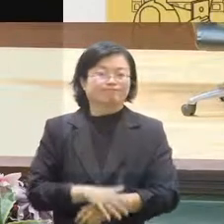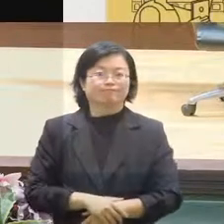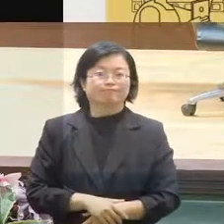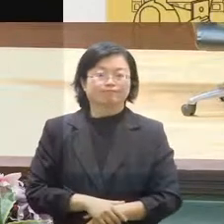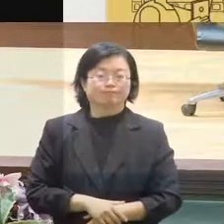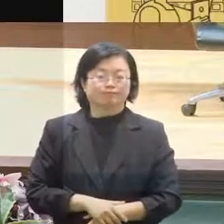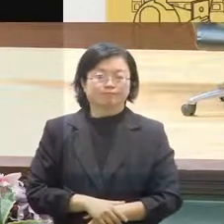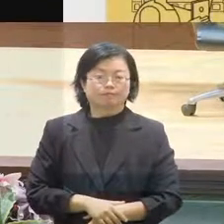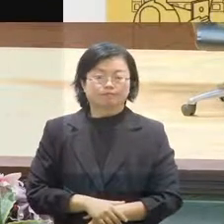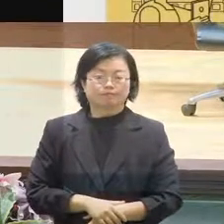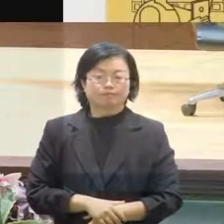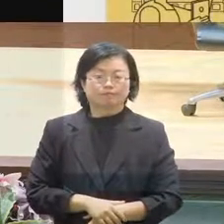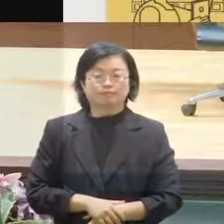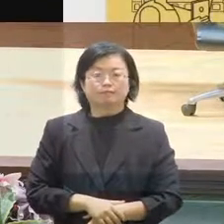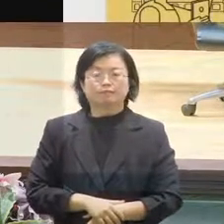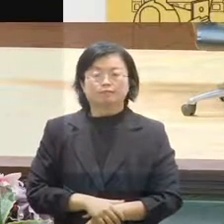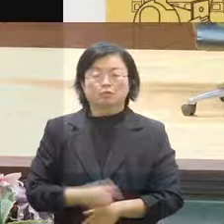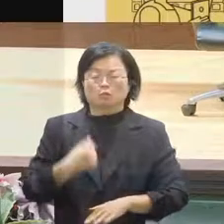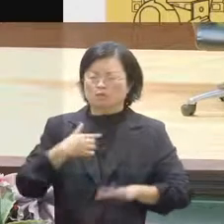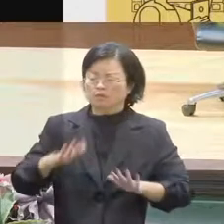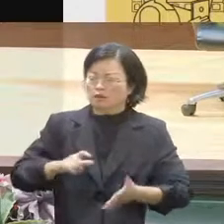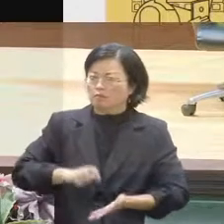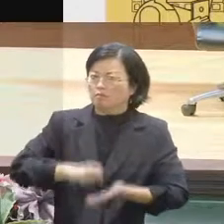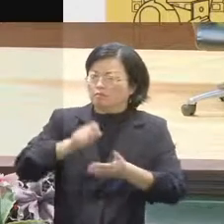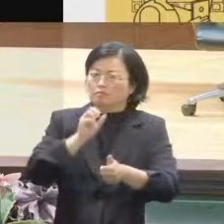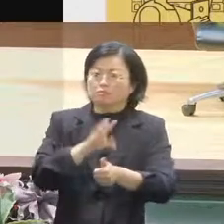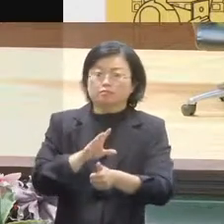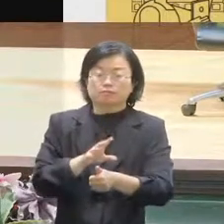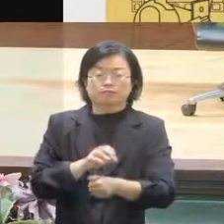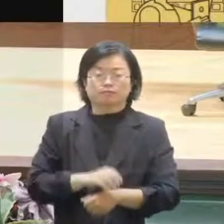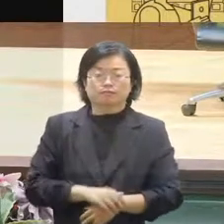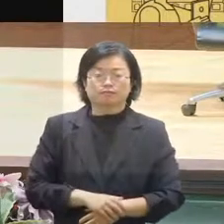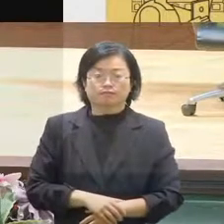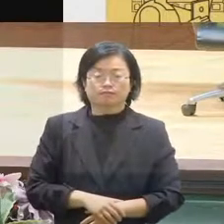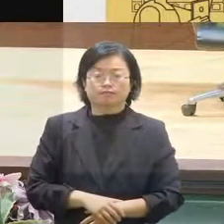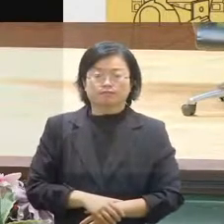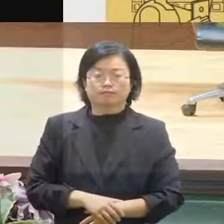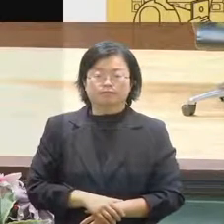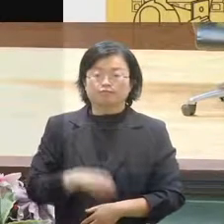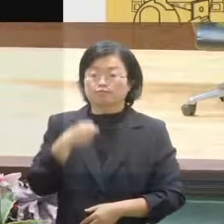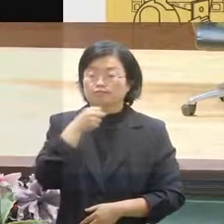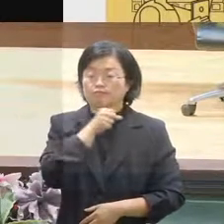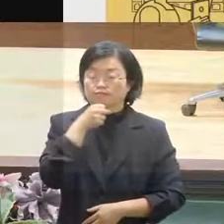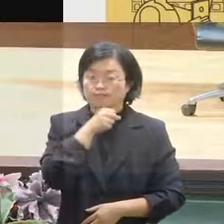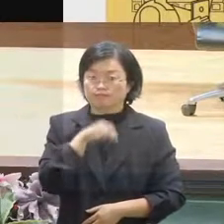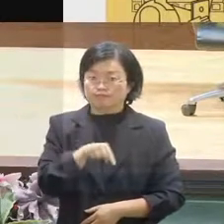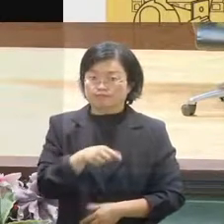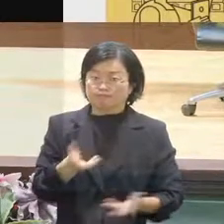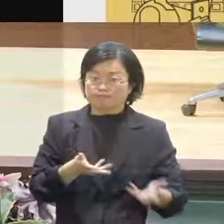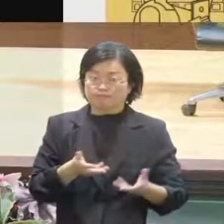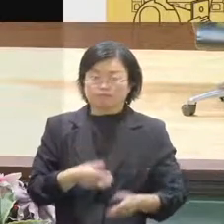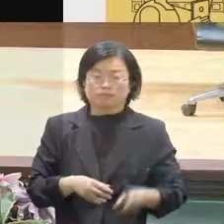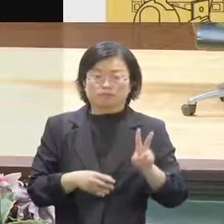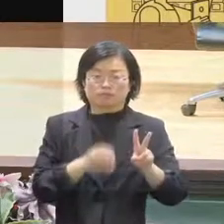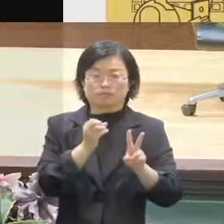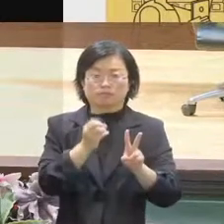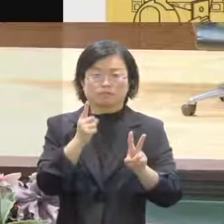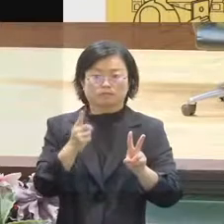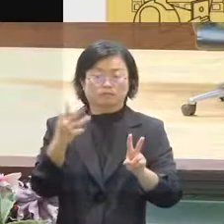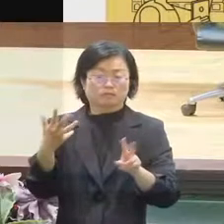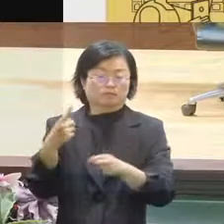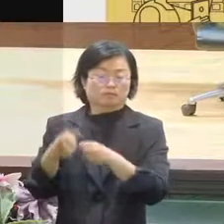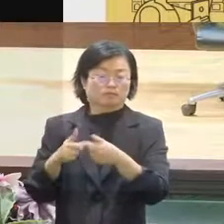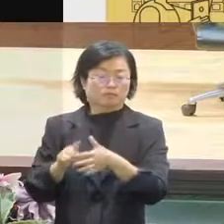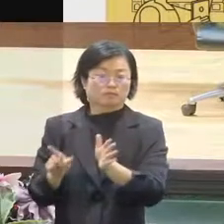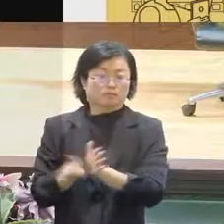也想特别想提出讲讲台湾。我们在2018年决定做这个时候呢，